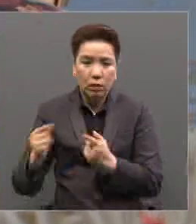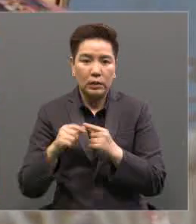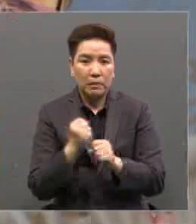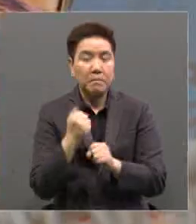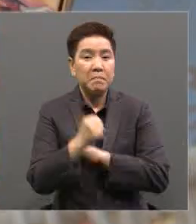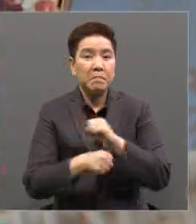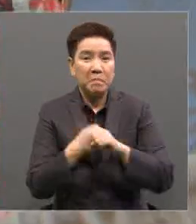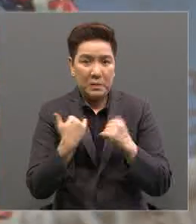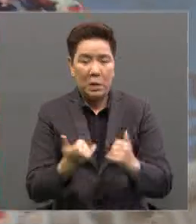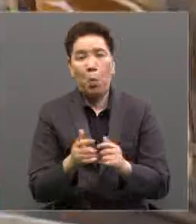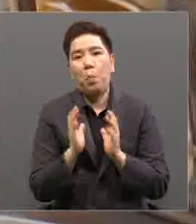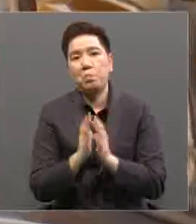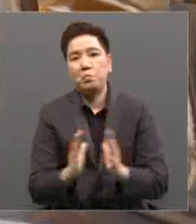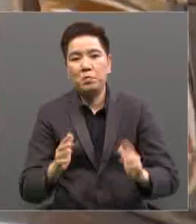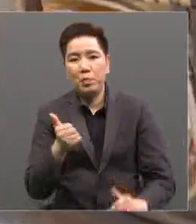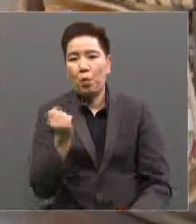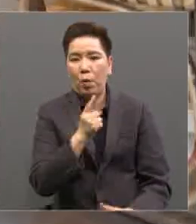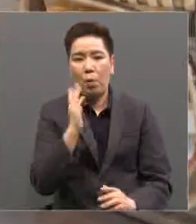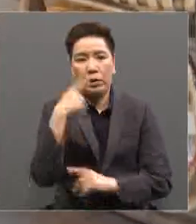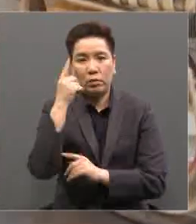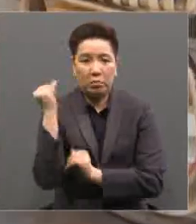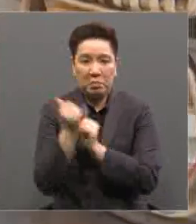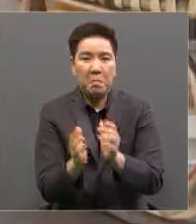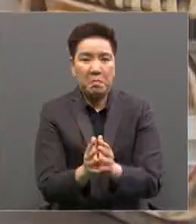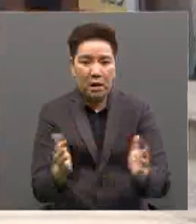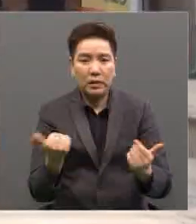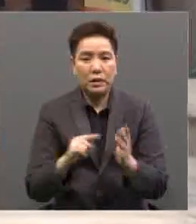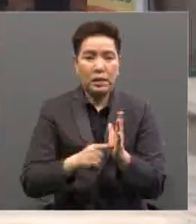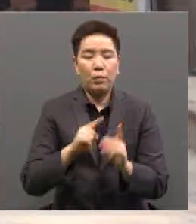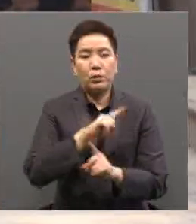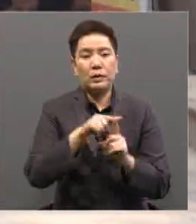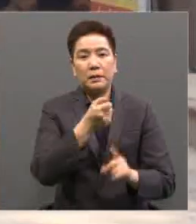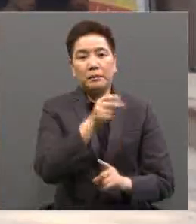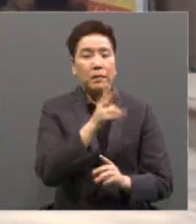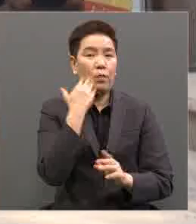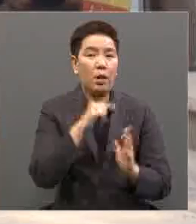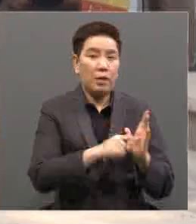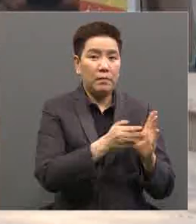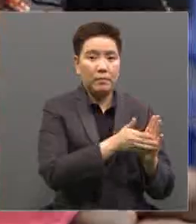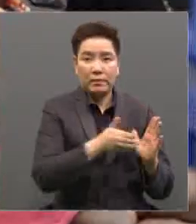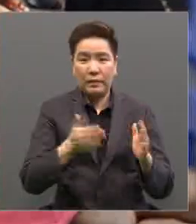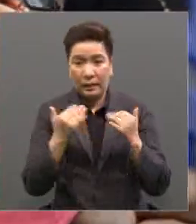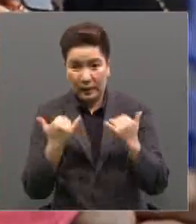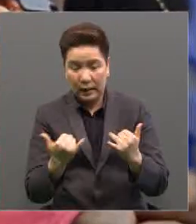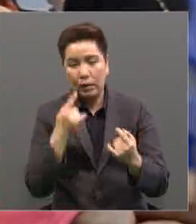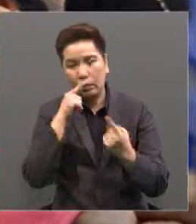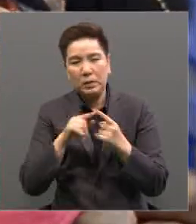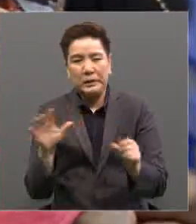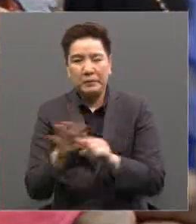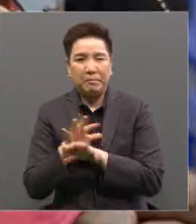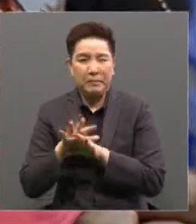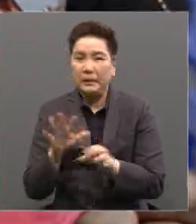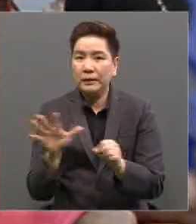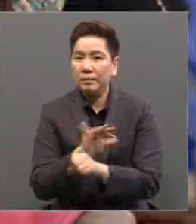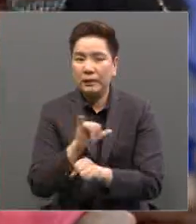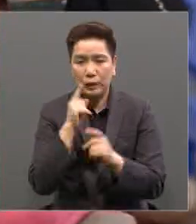าปีนี้คึกคักเกินคาดแล้วก็เริ่มมีนักท่องเที่ยวเข้ามาในพื้นที่ตั้งแต่วันที่13ที่ผ่านมาแล้วจนปัจจุบันนี้ก็ยังแน่นหาดไม่หยุด